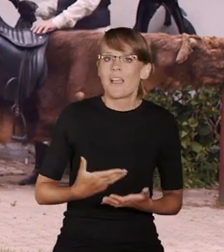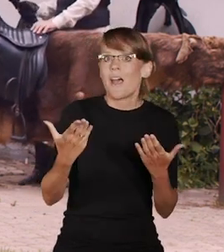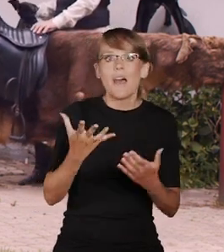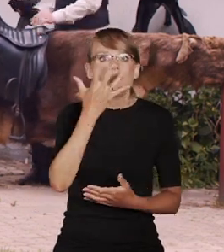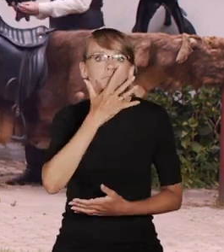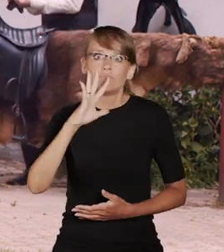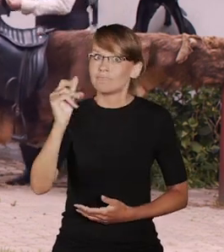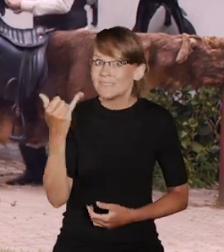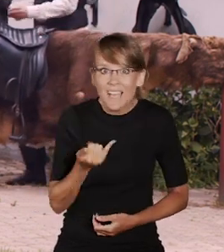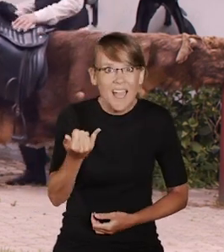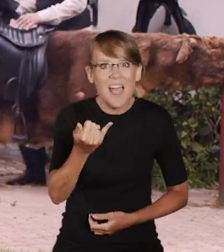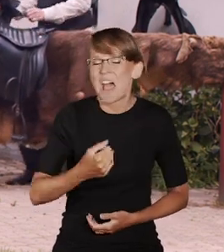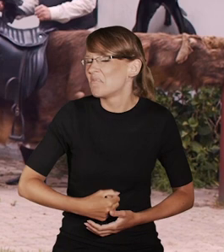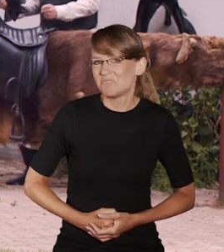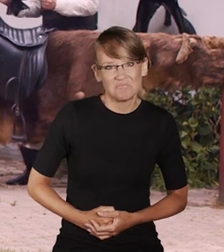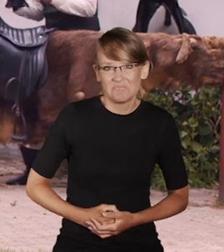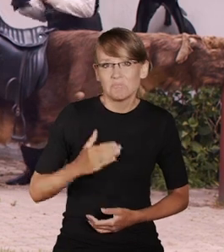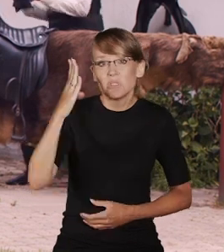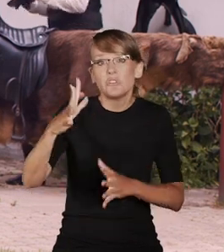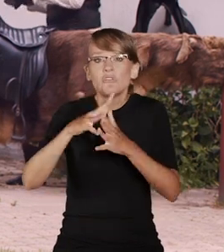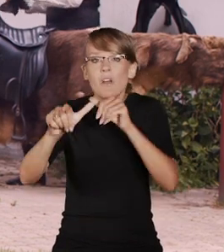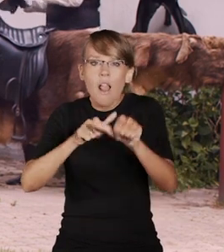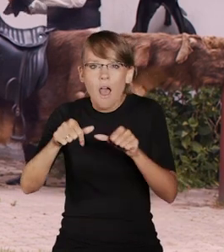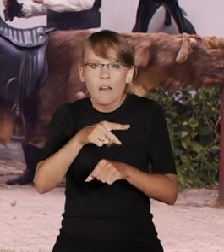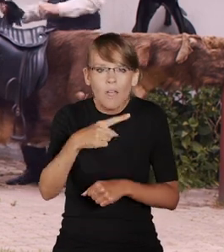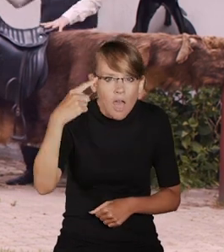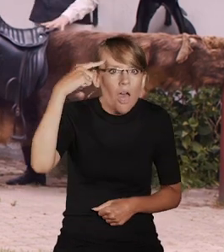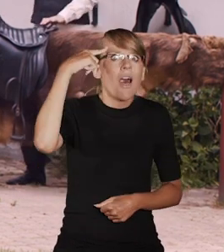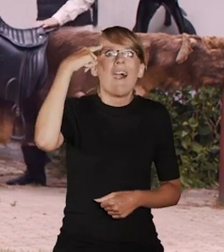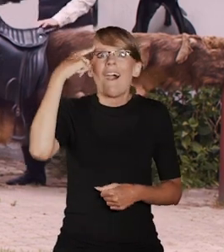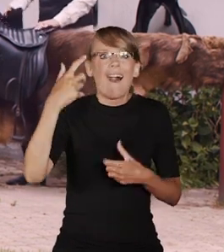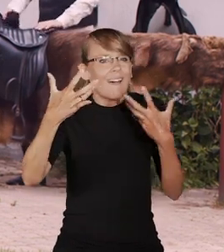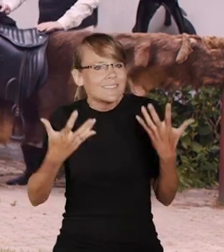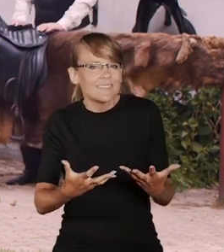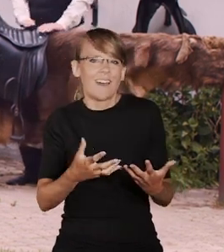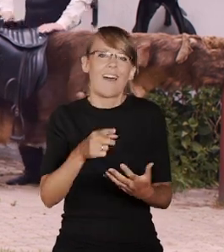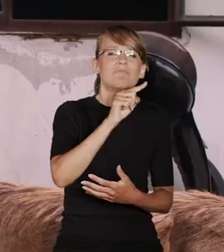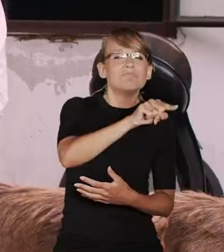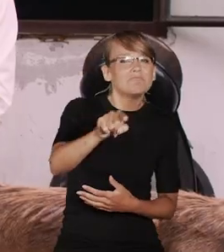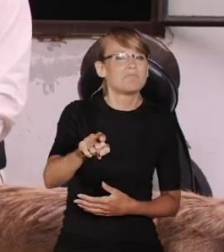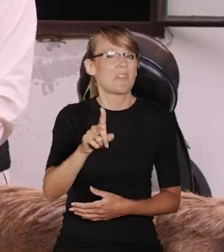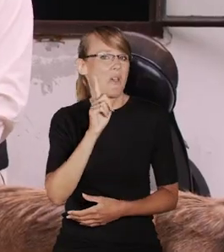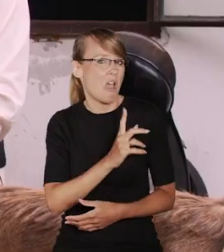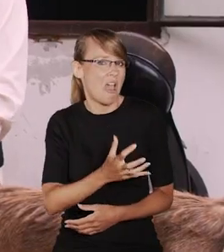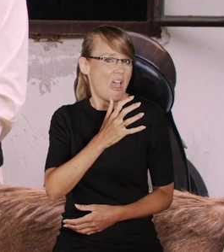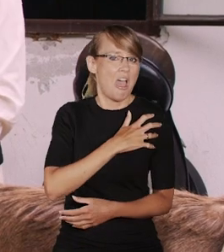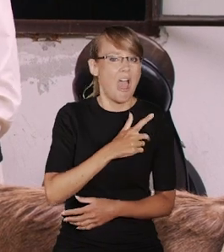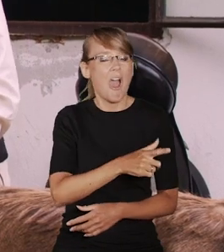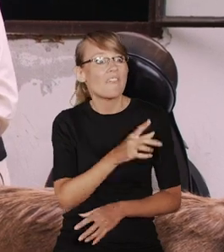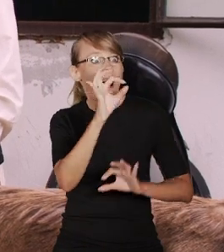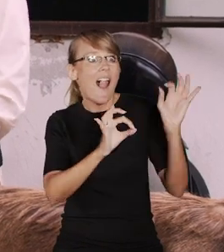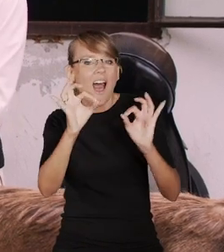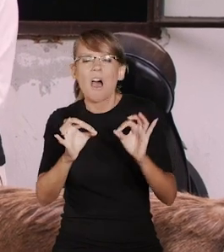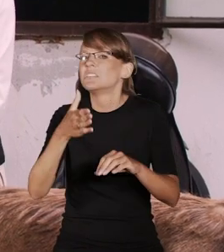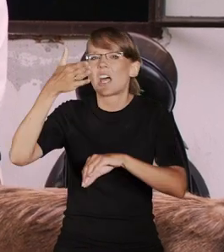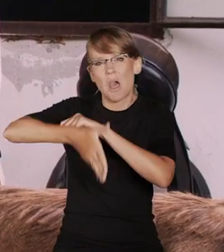dziedziczko, taka piękna, taka młoda, krew z mlekiem. A żyć, a używać. A? Uroda